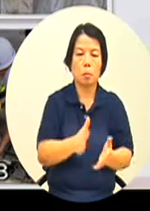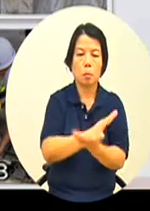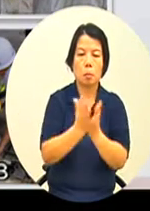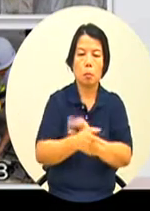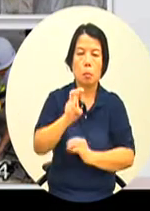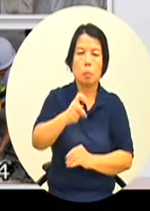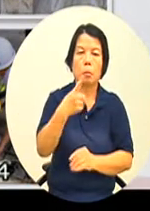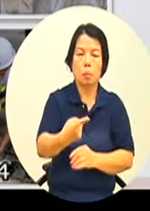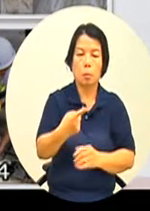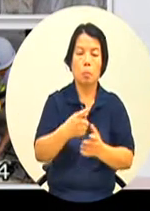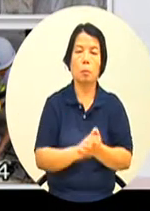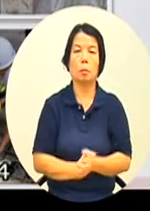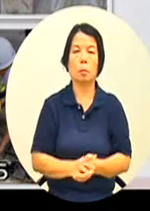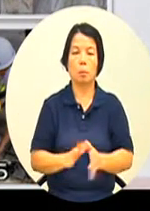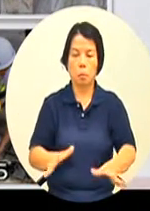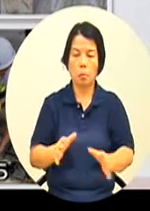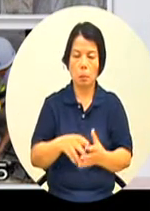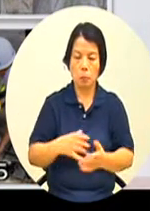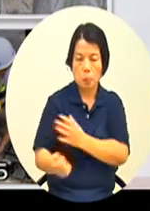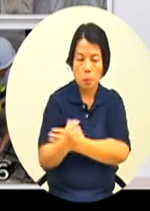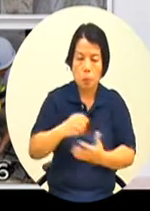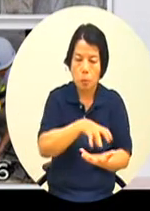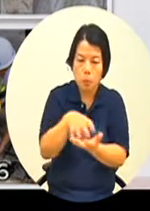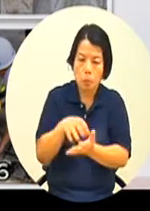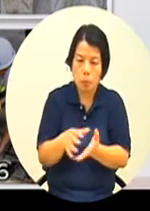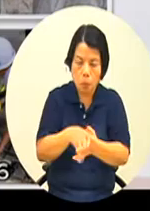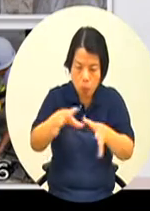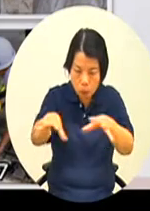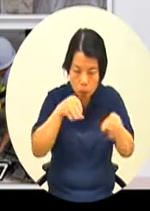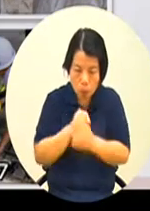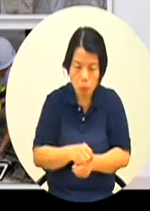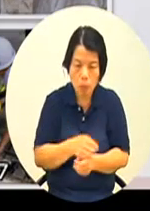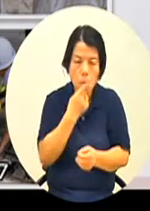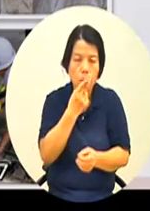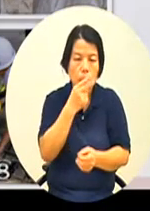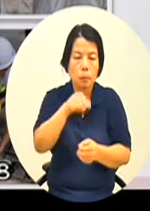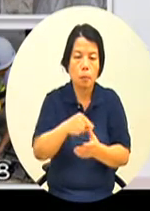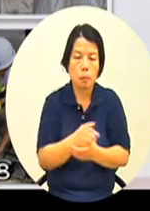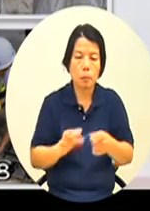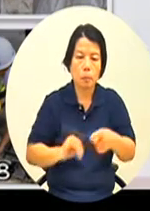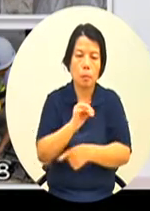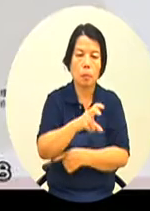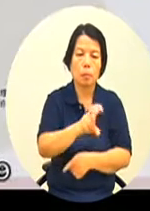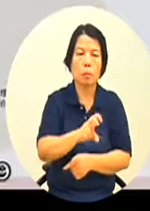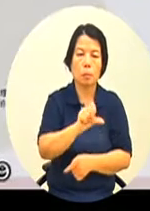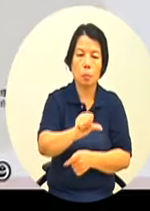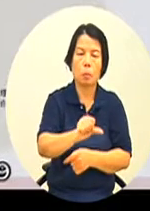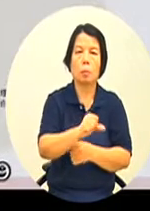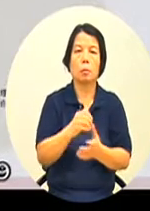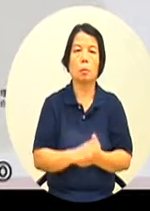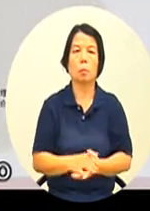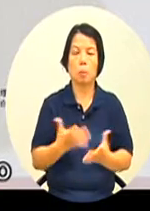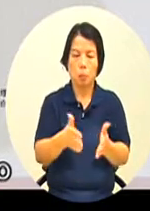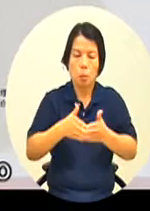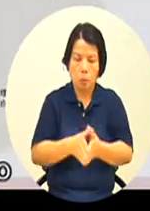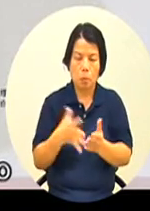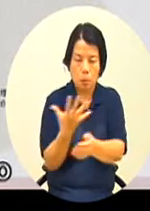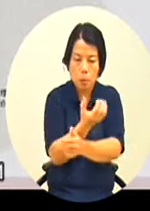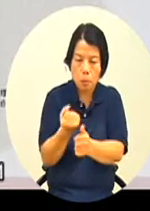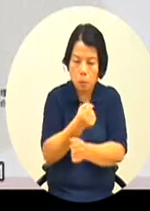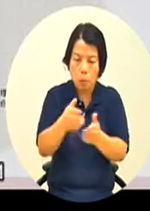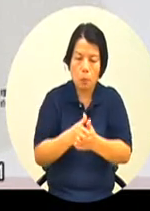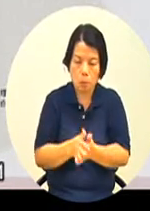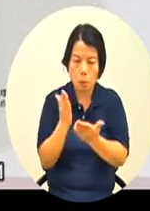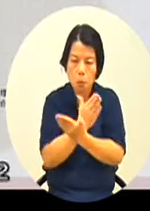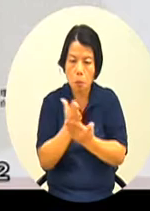21类。另外，我们也积极办理查核取样，抽烟率高达 75%。为了掌握最佳的查核